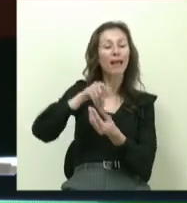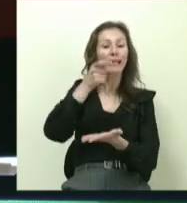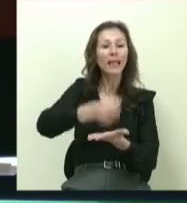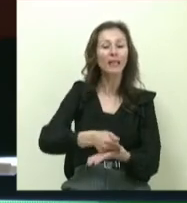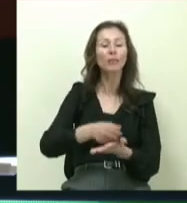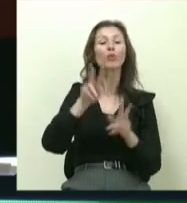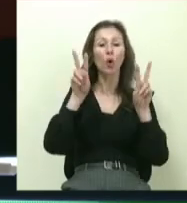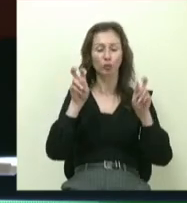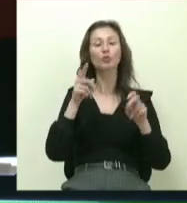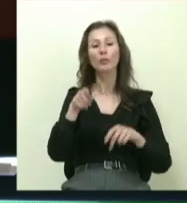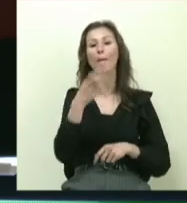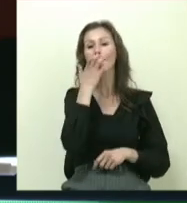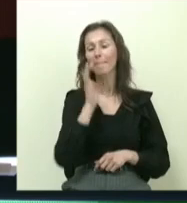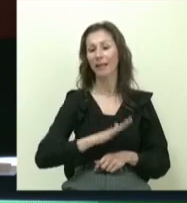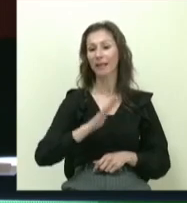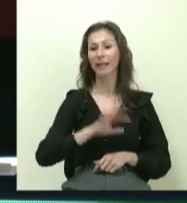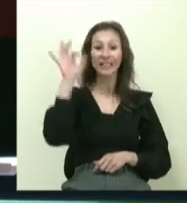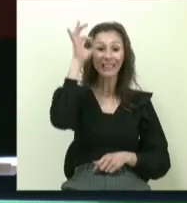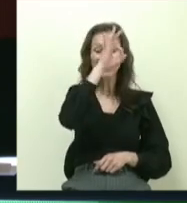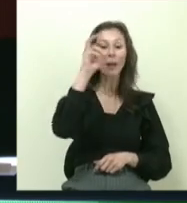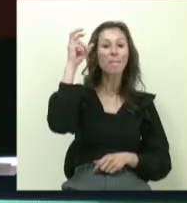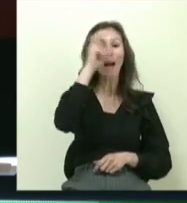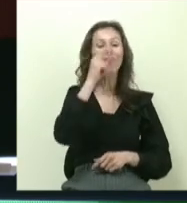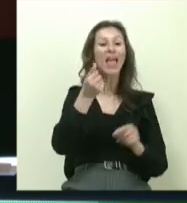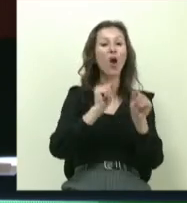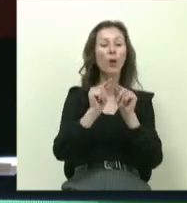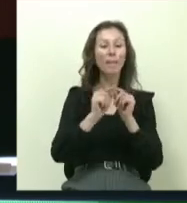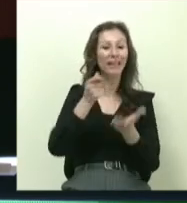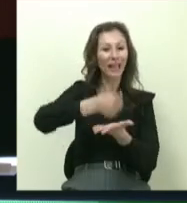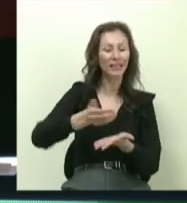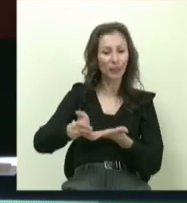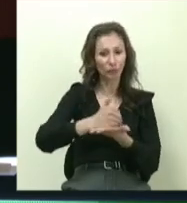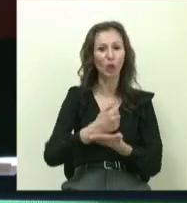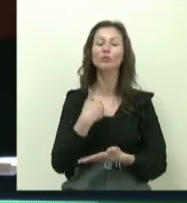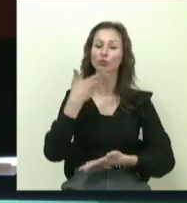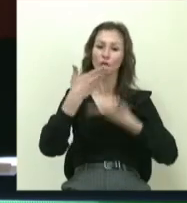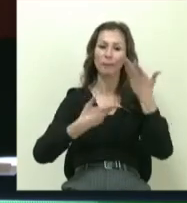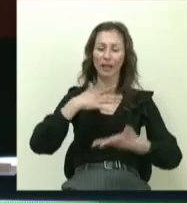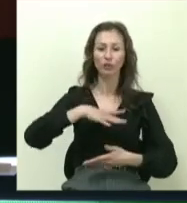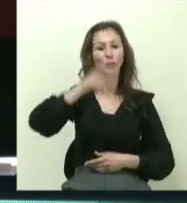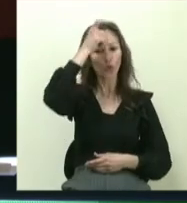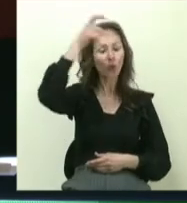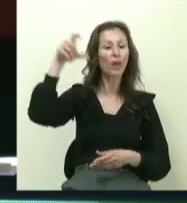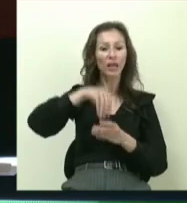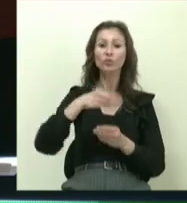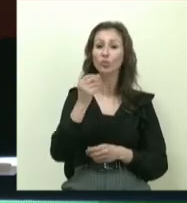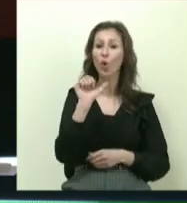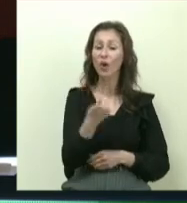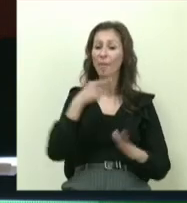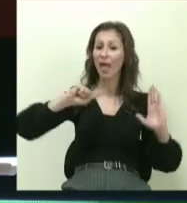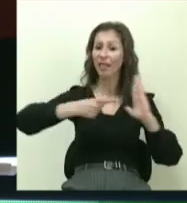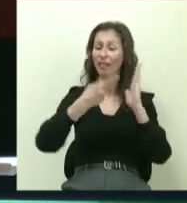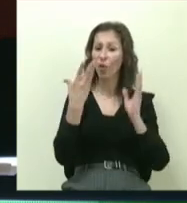konusunda başat olması beklenen yeşil mavi ekonomi yatırımlarından söz etmek istiyorum Bunlar Türkiye için önemli bir hedef